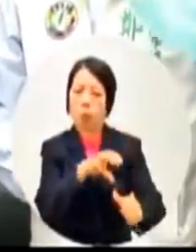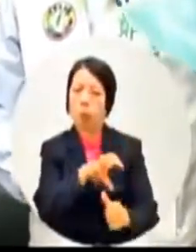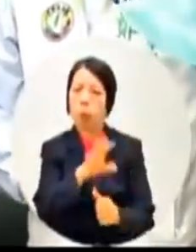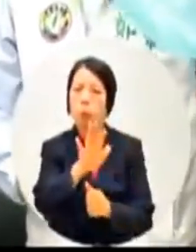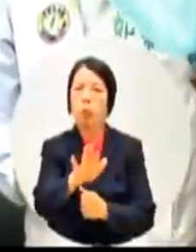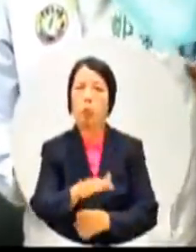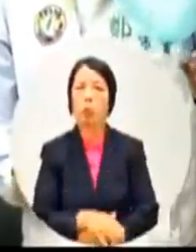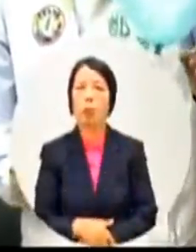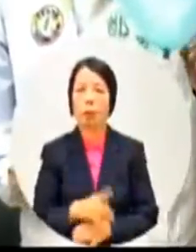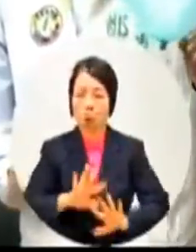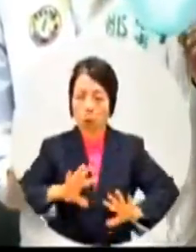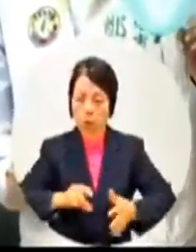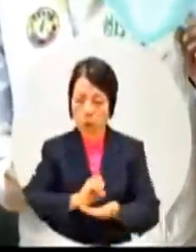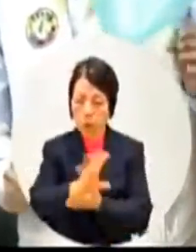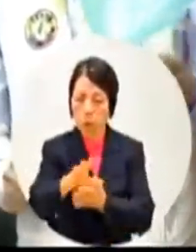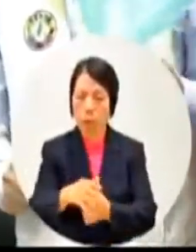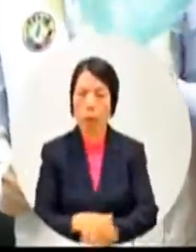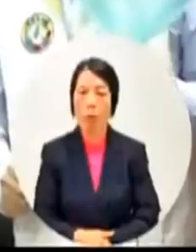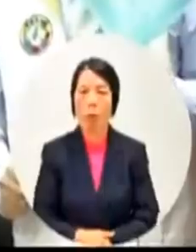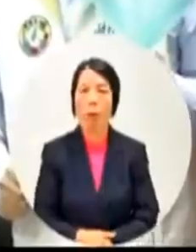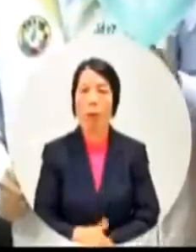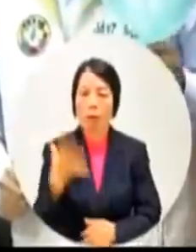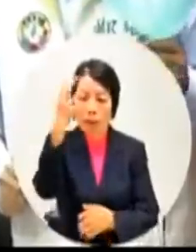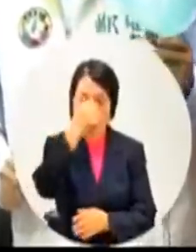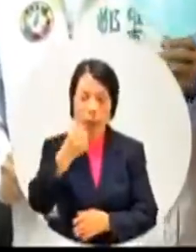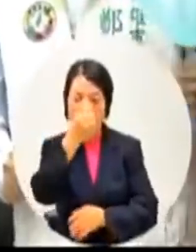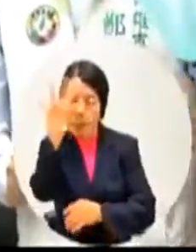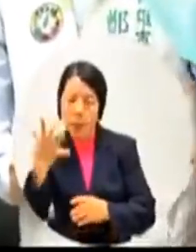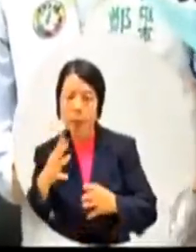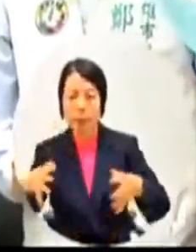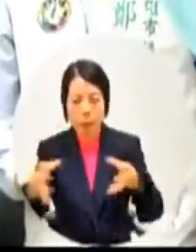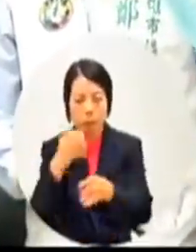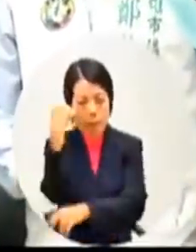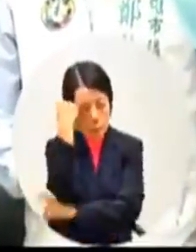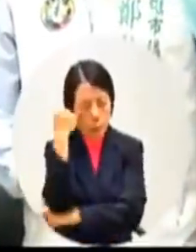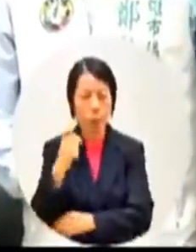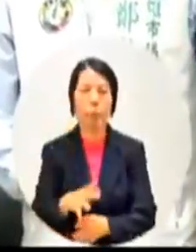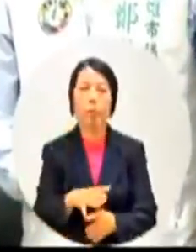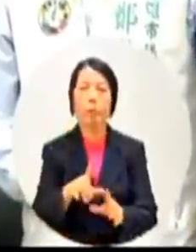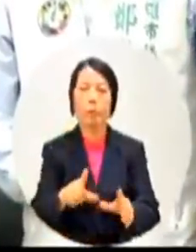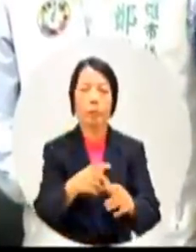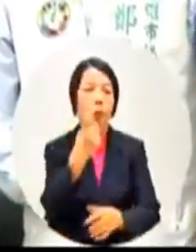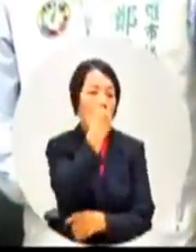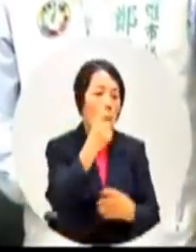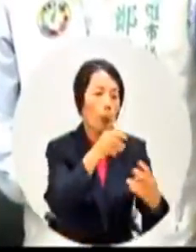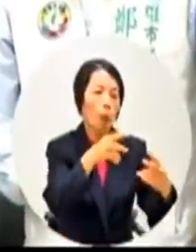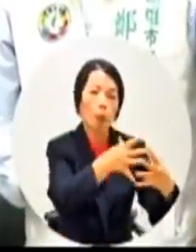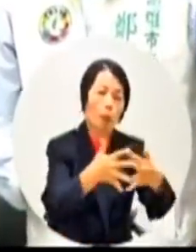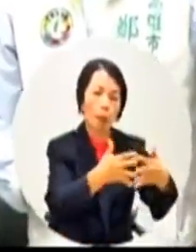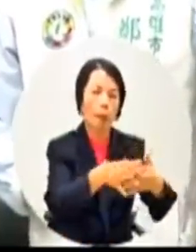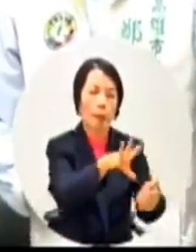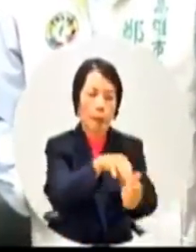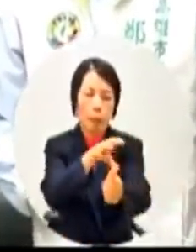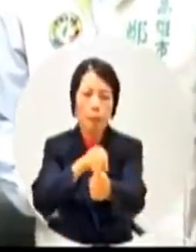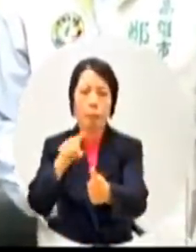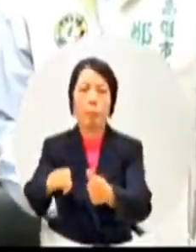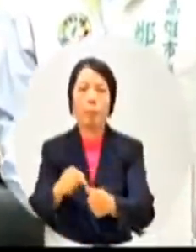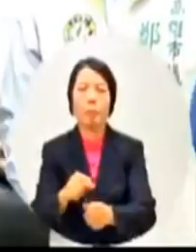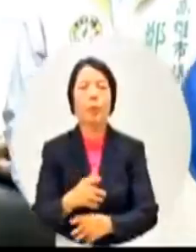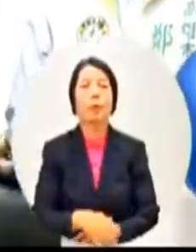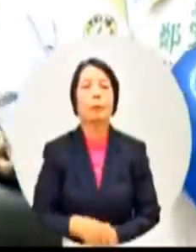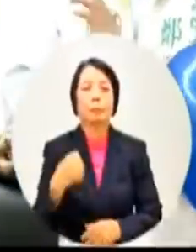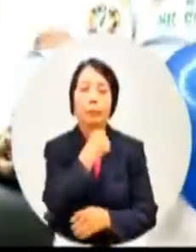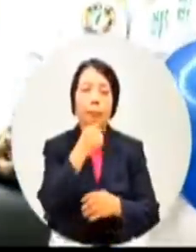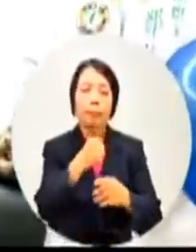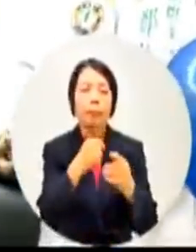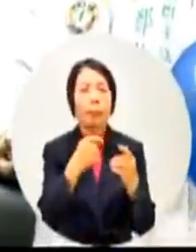住这个议题，你仿效了欧美国家，台湾六都新北市有在做，但是你所提出的内容显然跟